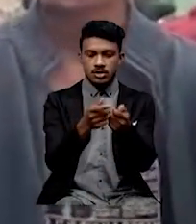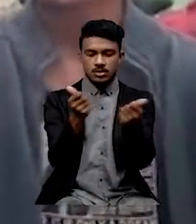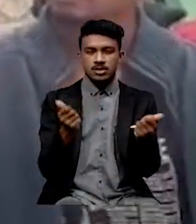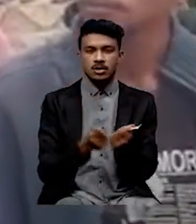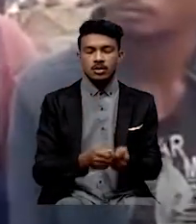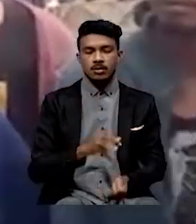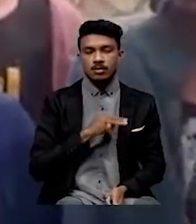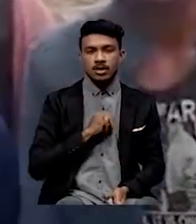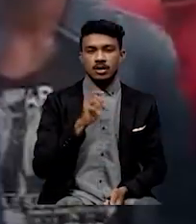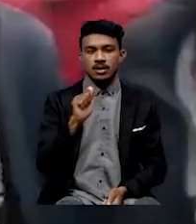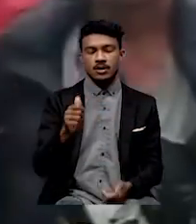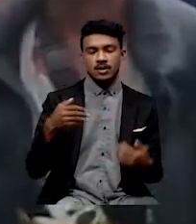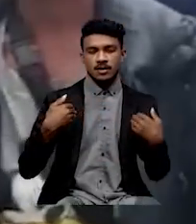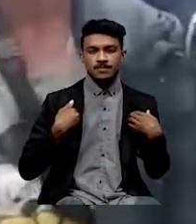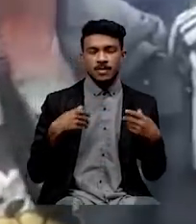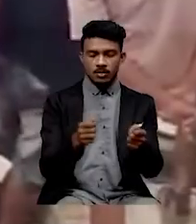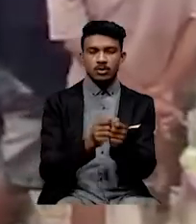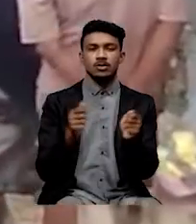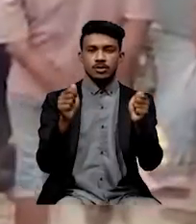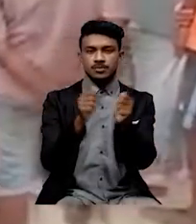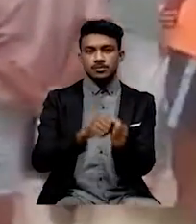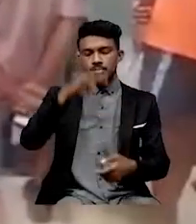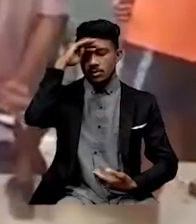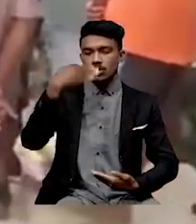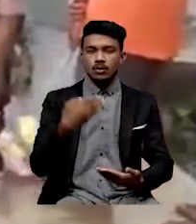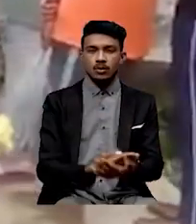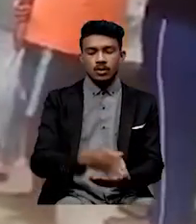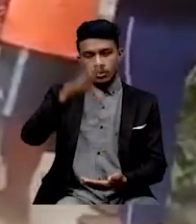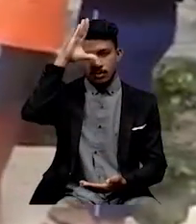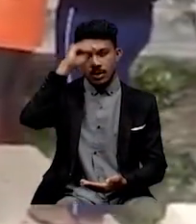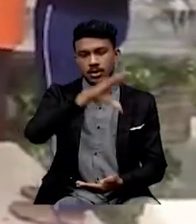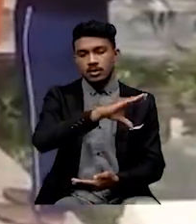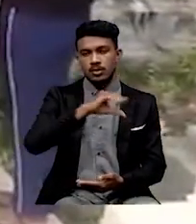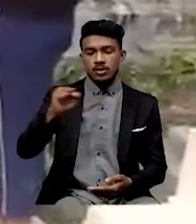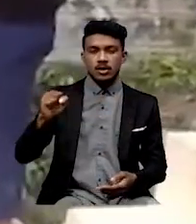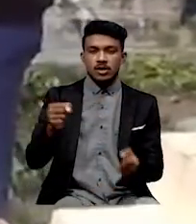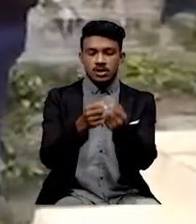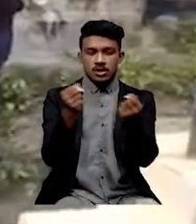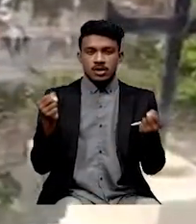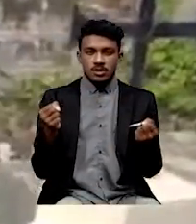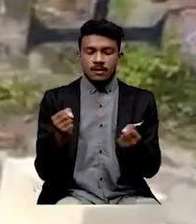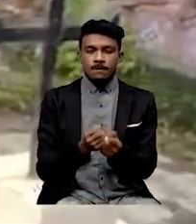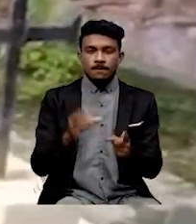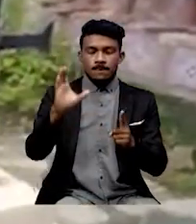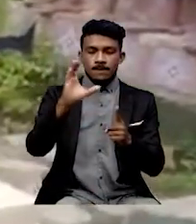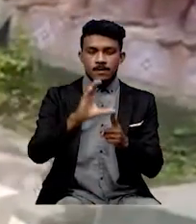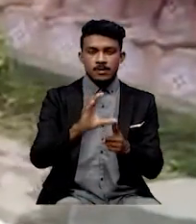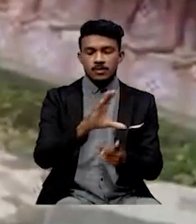Maliana Vila, nebe acompanha Husini Oang Mane, ho chefe suku Sibuni. Tamba matebian Albano